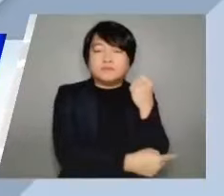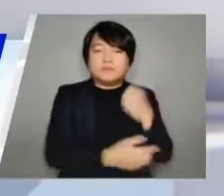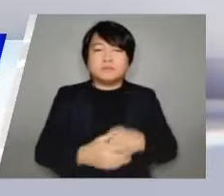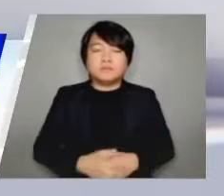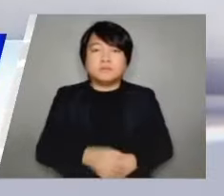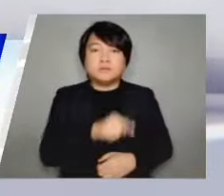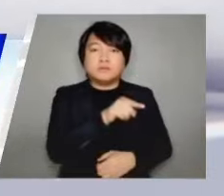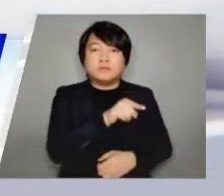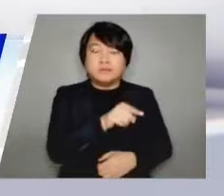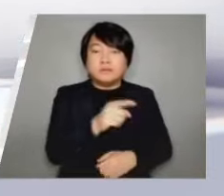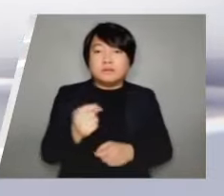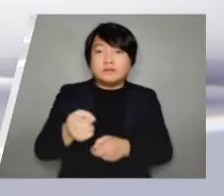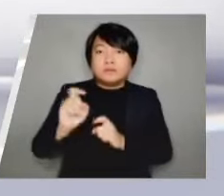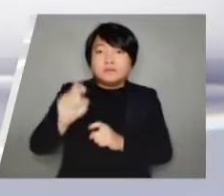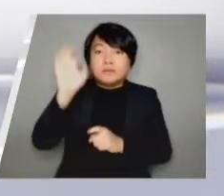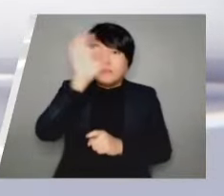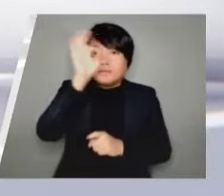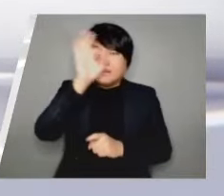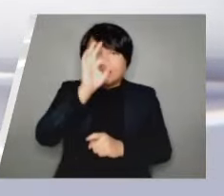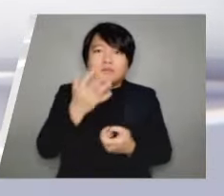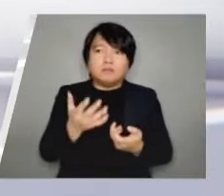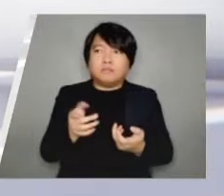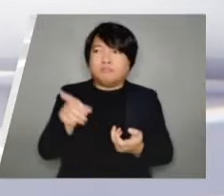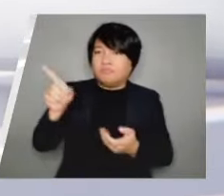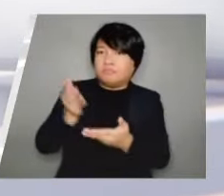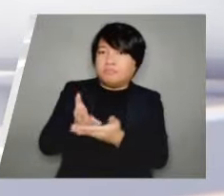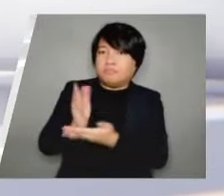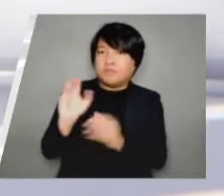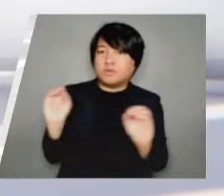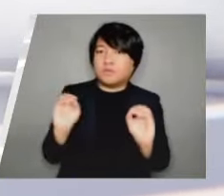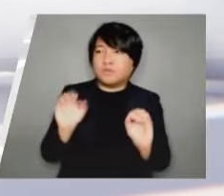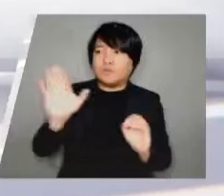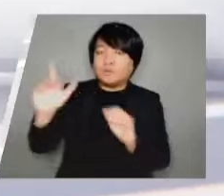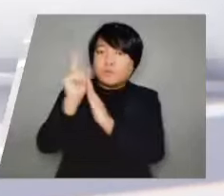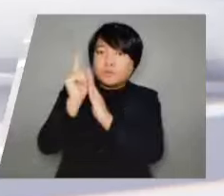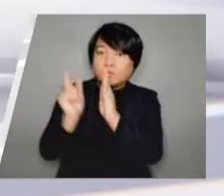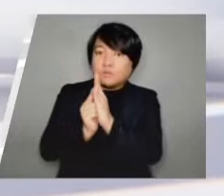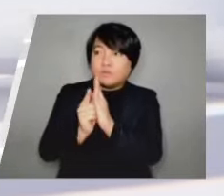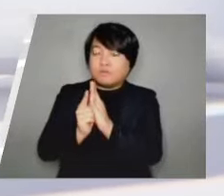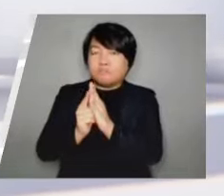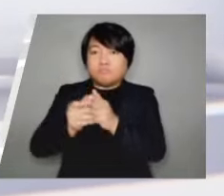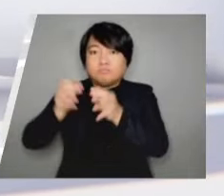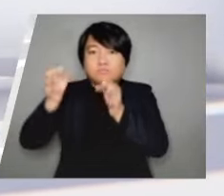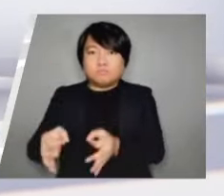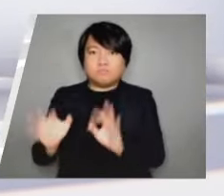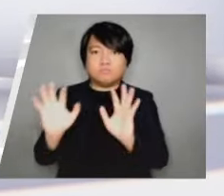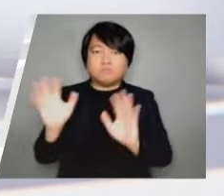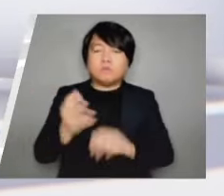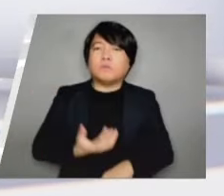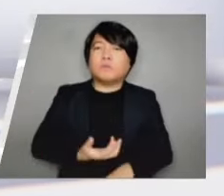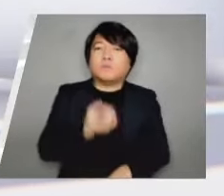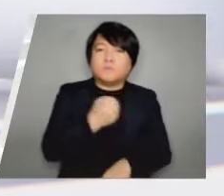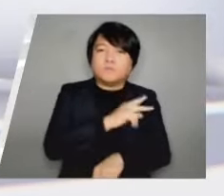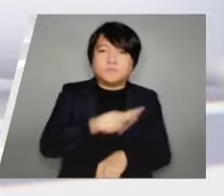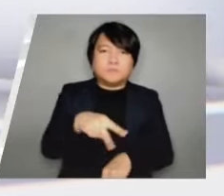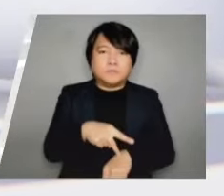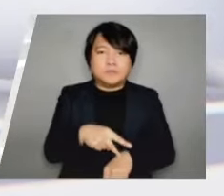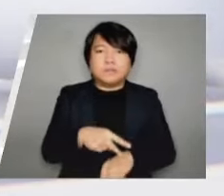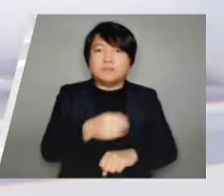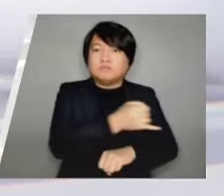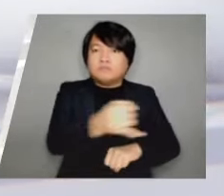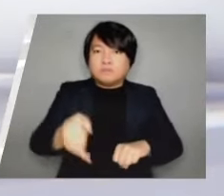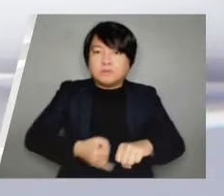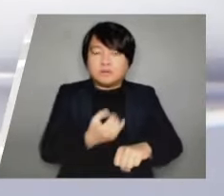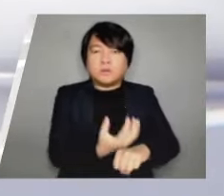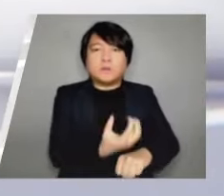karapatan. Walang karapatan sila na magpatupad ng ganyang batas dahil atin po ang teritoryo na yan, atin po ang karagatan na yan, atin po ang